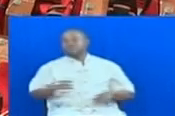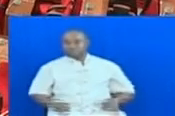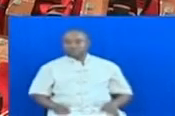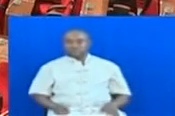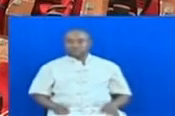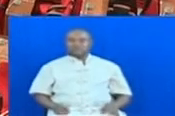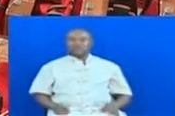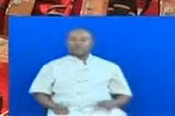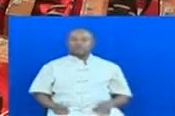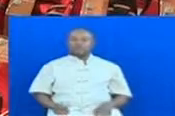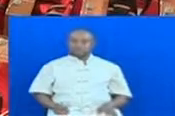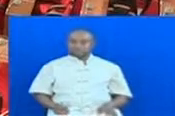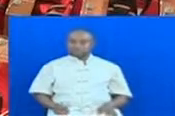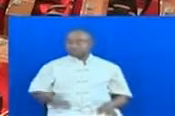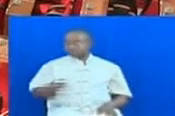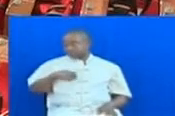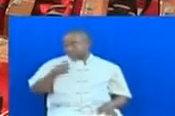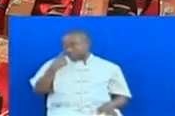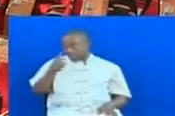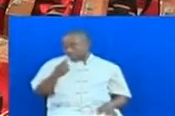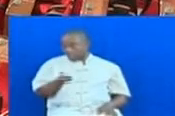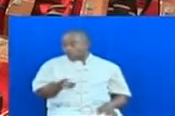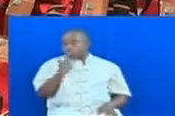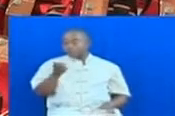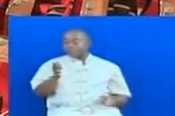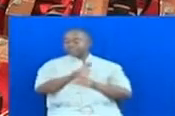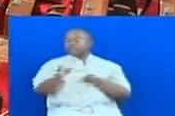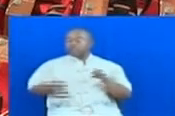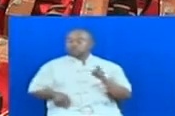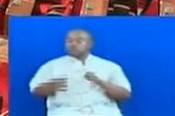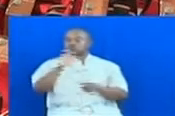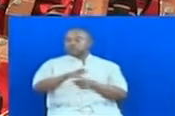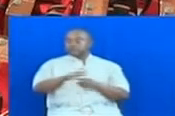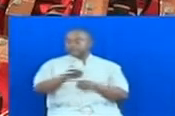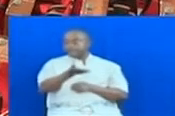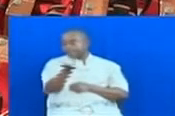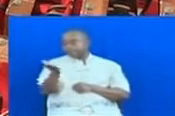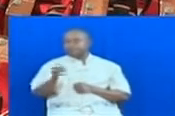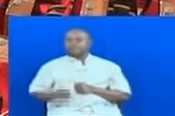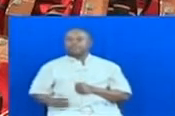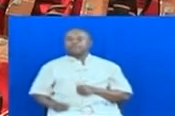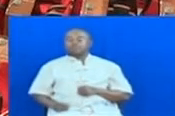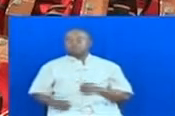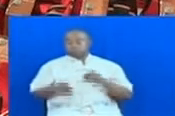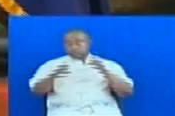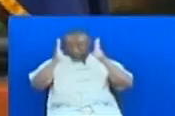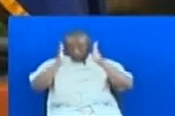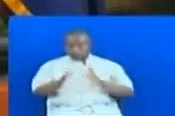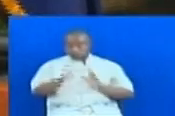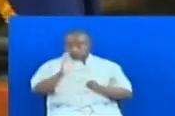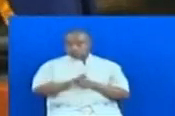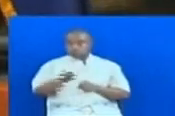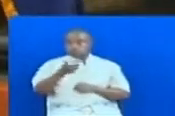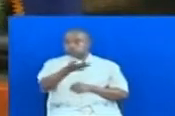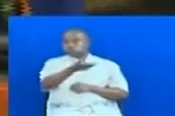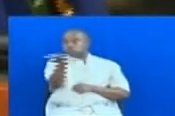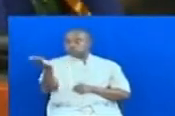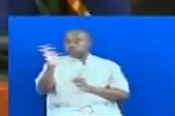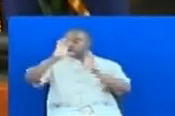Lakini naangalia hapa kura zimeshapigwa kwa wingi kabisa na wabunge walio wengi